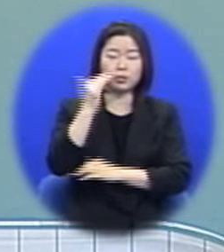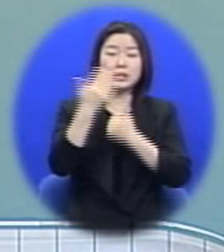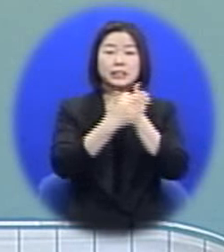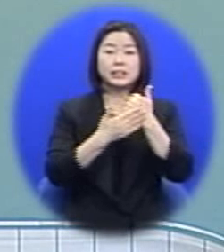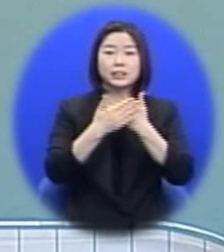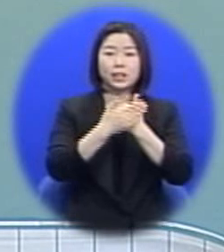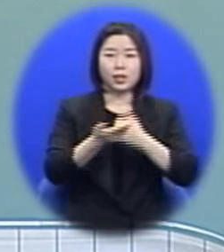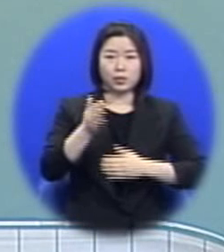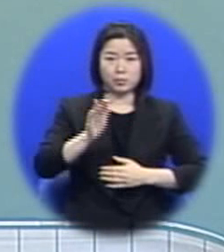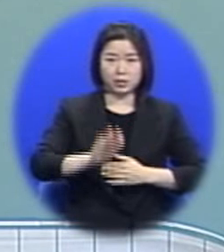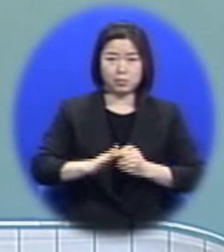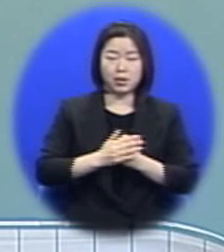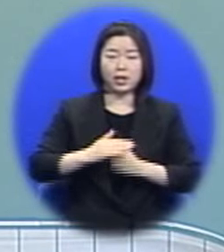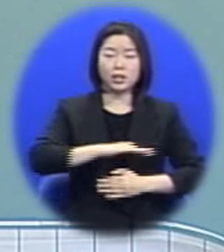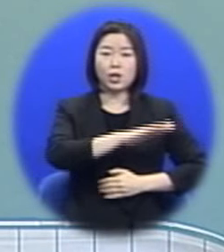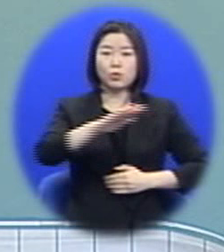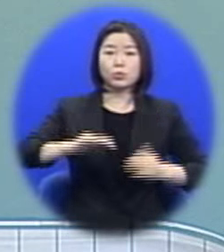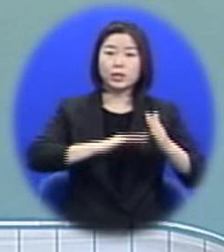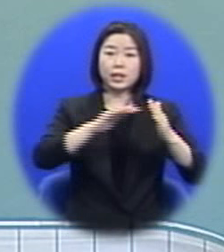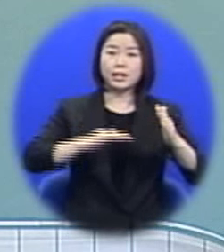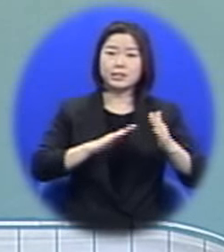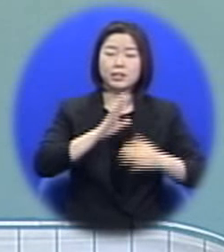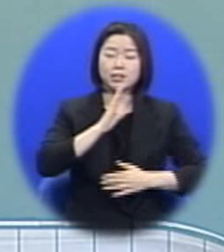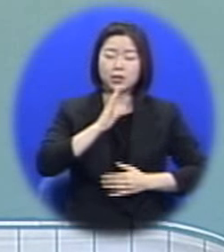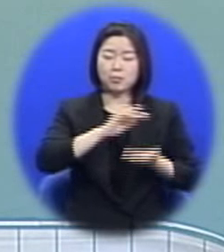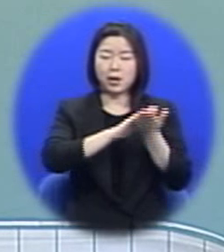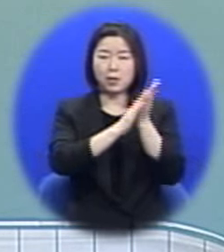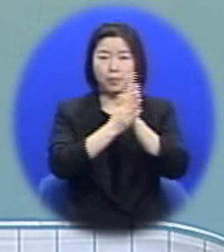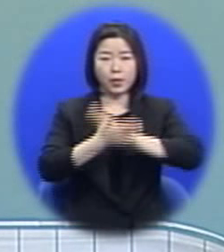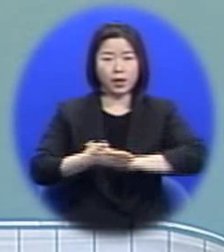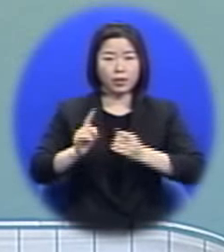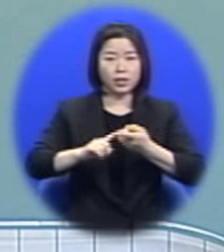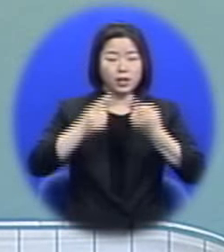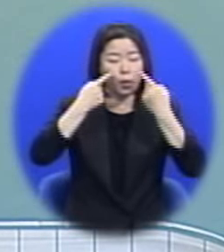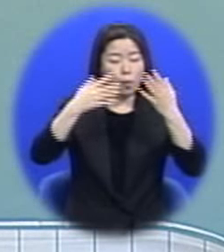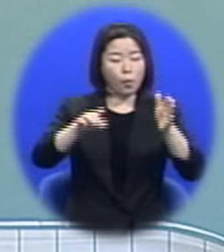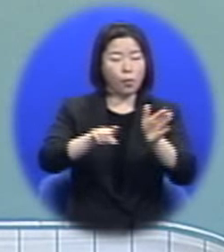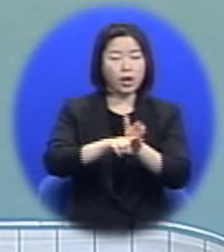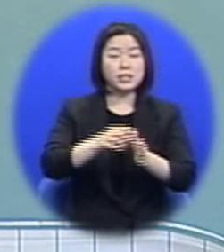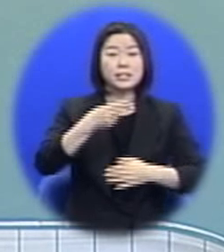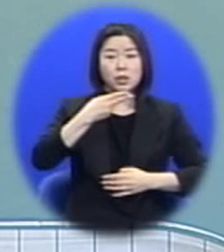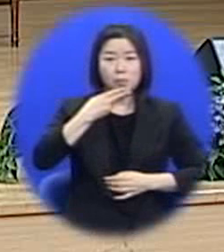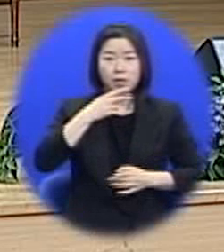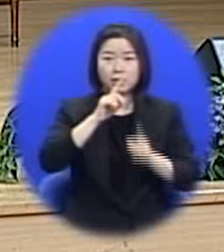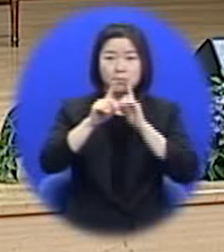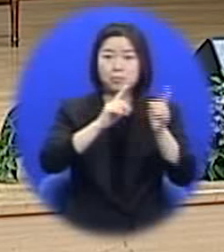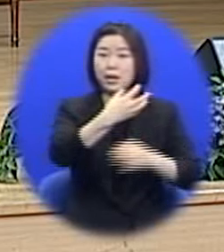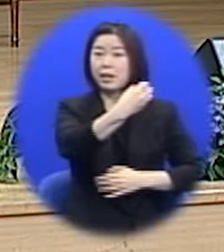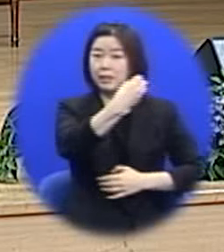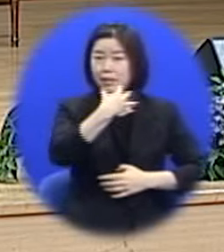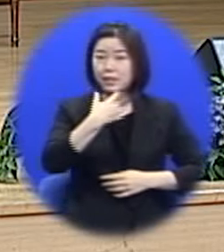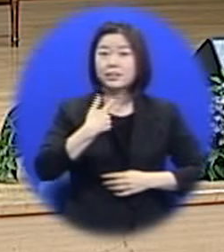우리 가정이 정말 변화될 것에 대해서는 확신이 안 서신다는 말씀을 하시는 분이 계셨습니다.